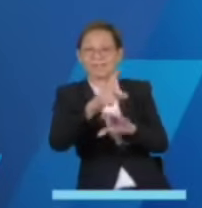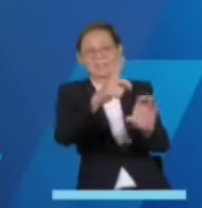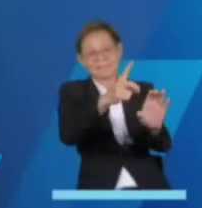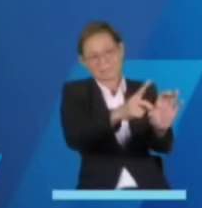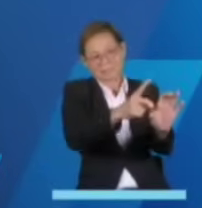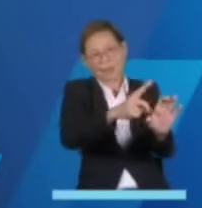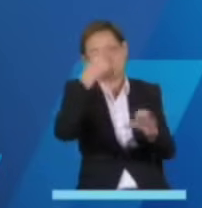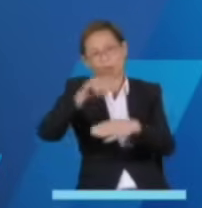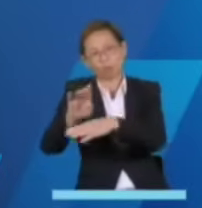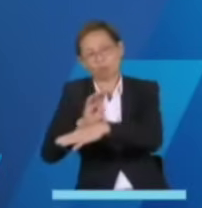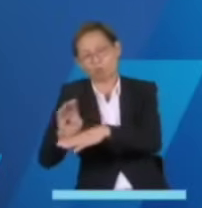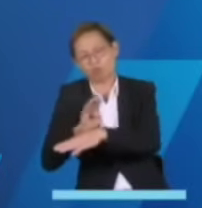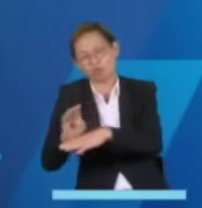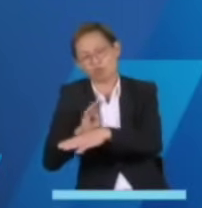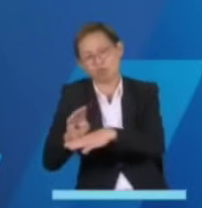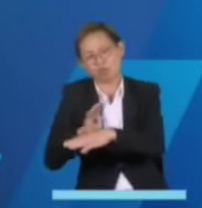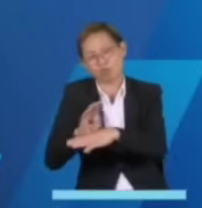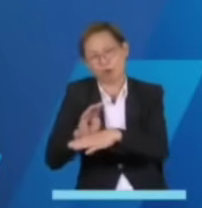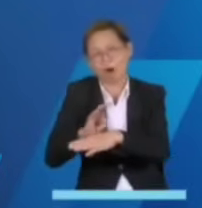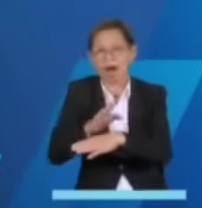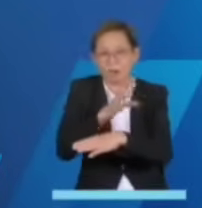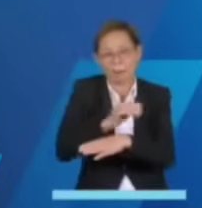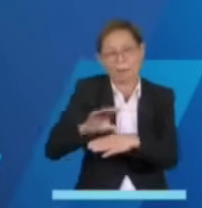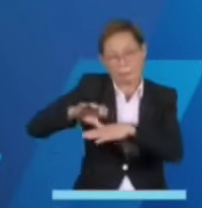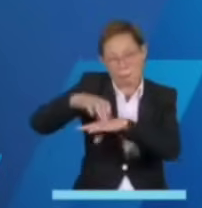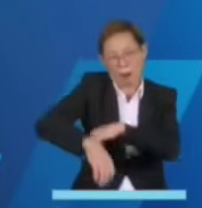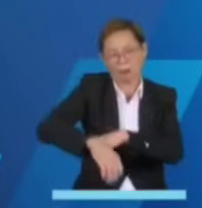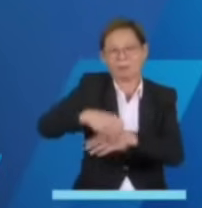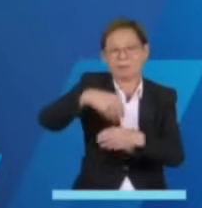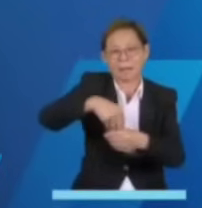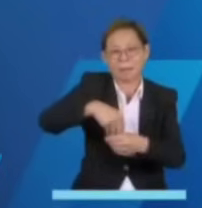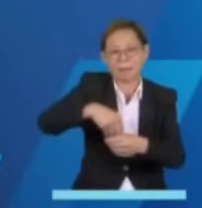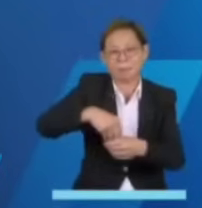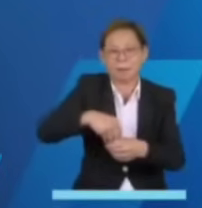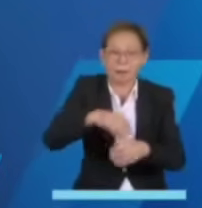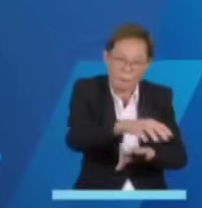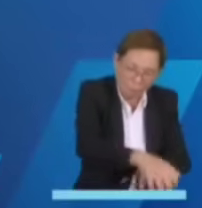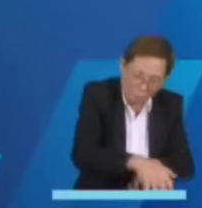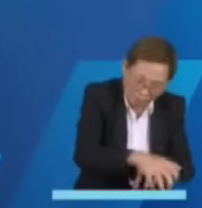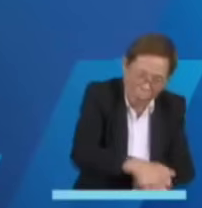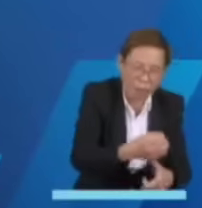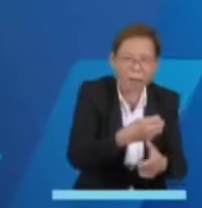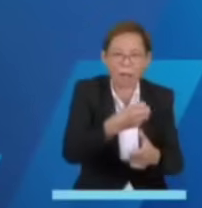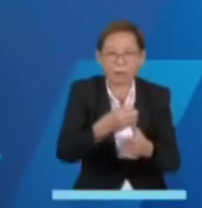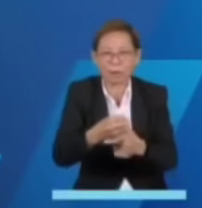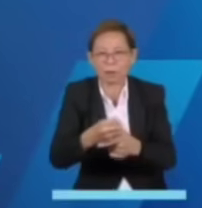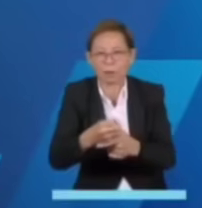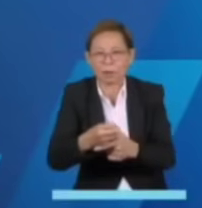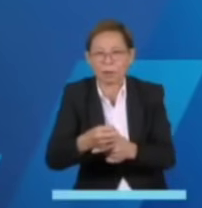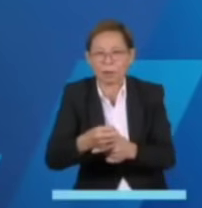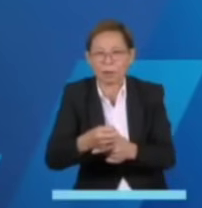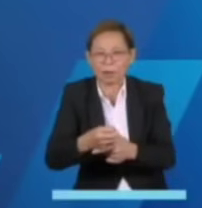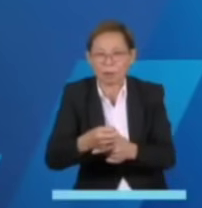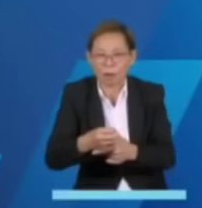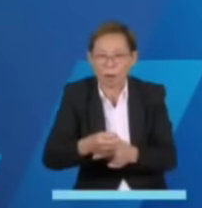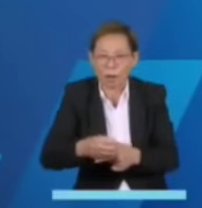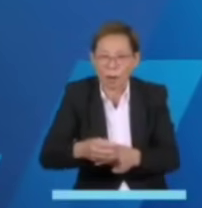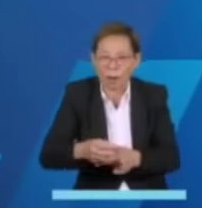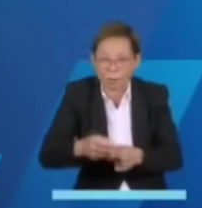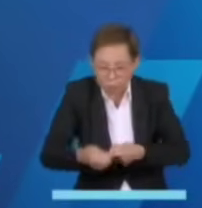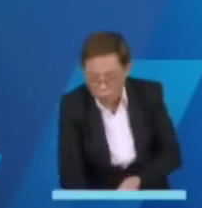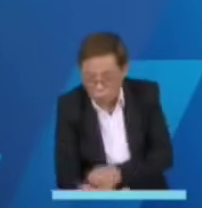kemudahan diesel untuk perniagaan kecil atau penggunaan terpaksa dalam bidang pertanian atau pelombongan